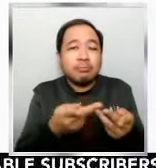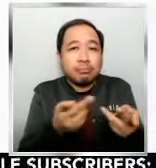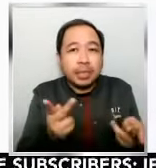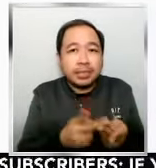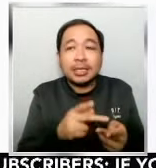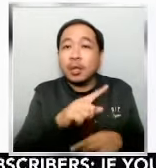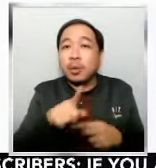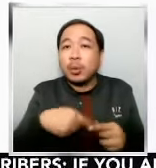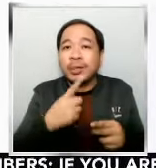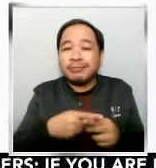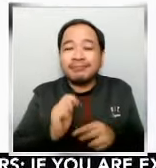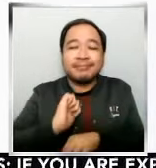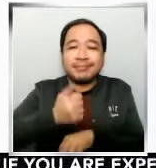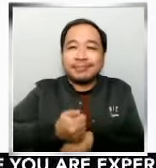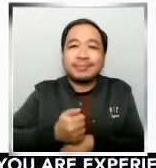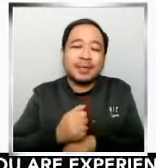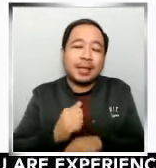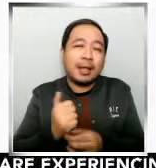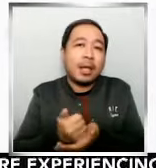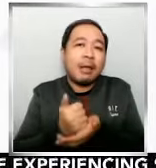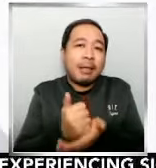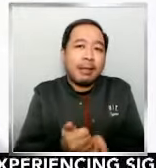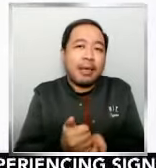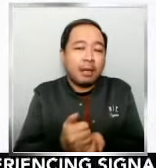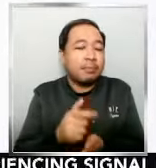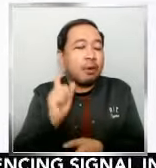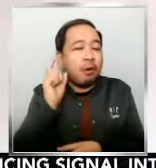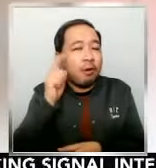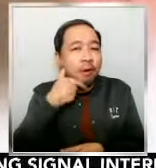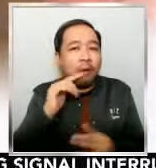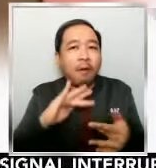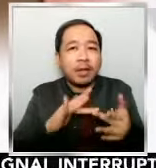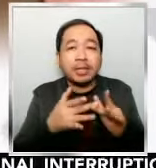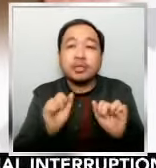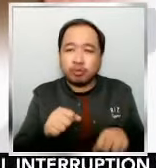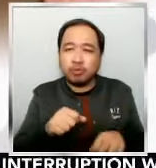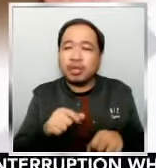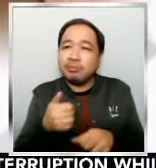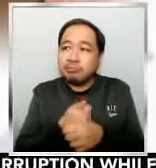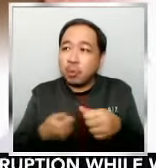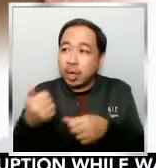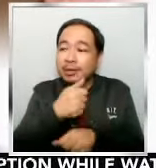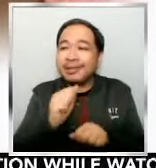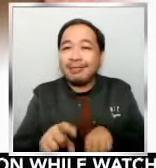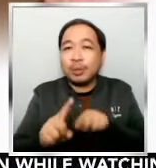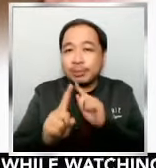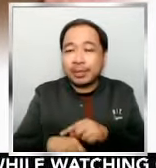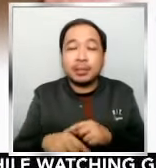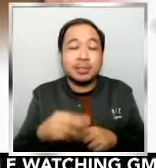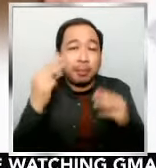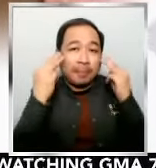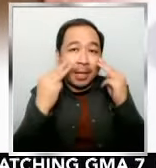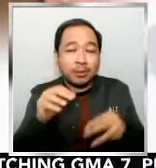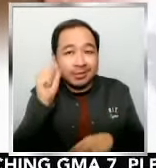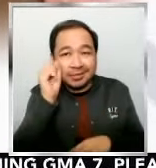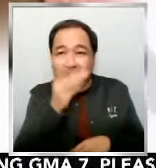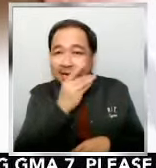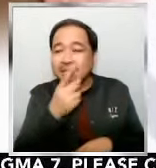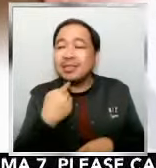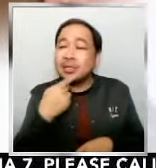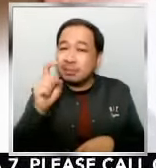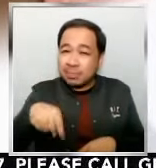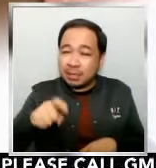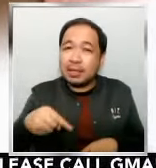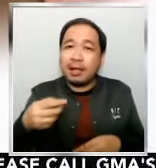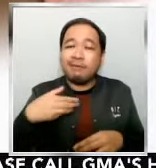helpline online para agad makaresponde ang mga otoridad. Sabi naman ni Mayor Sara, dapat magkaroon din ng long-term plan kung paano tutulungan ang